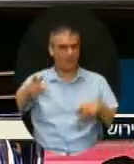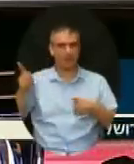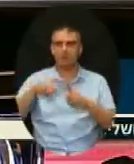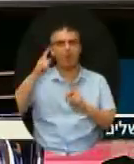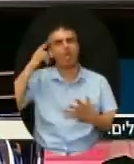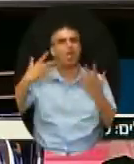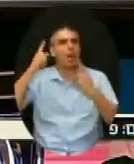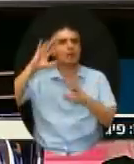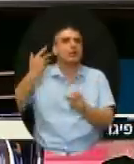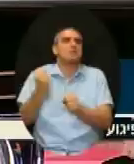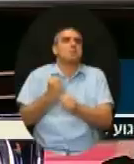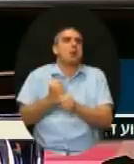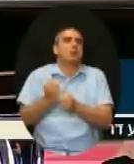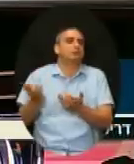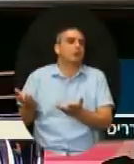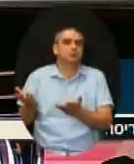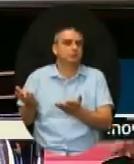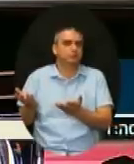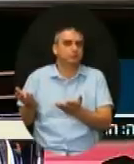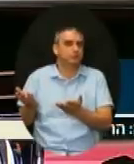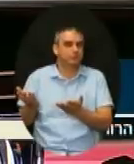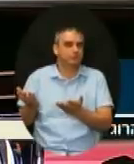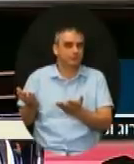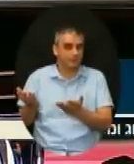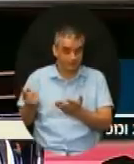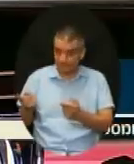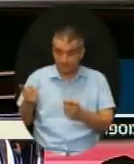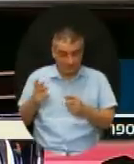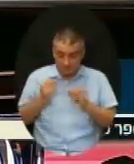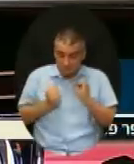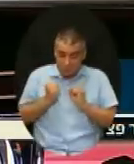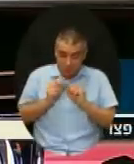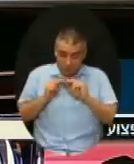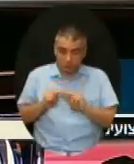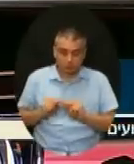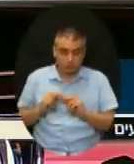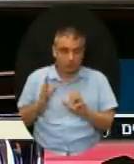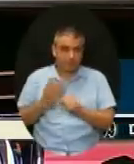עונים, עובדת עצות, לא יודעת מה לעשות, שורדת בקושי,